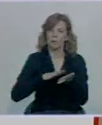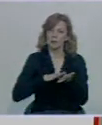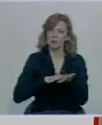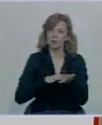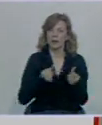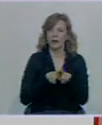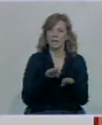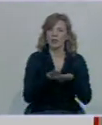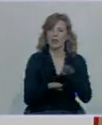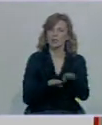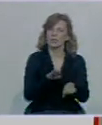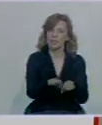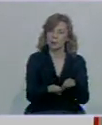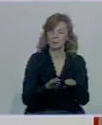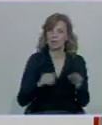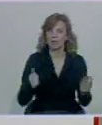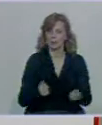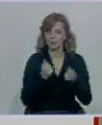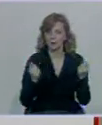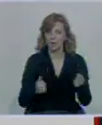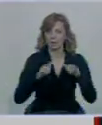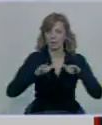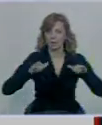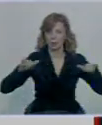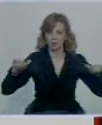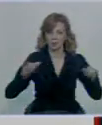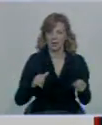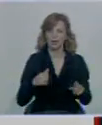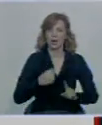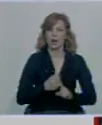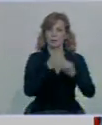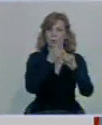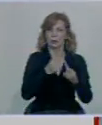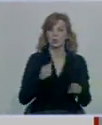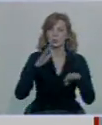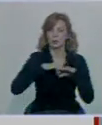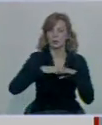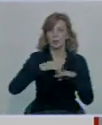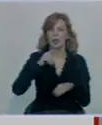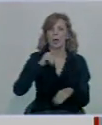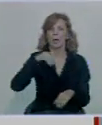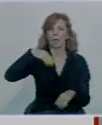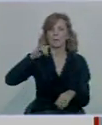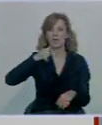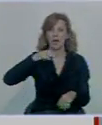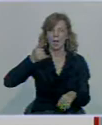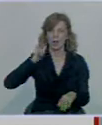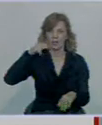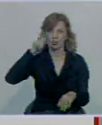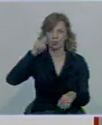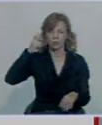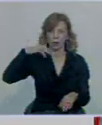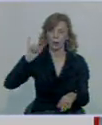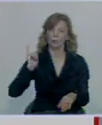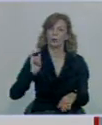ritm susținut de activitate, de dezvoltare. L-am susținut pe Mihai Genoiu încă din prima clipă. În momentul când